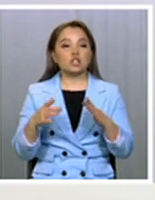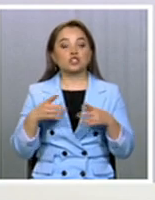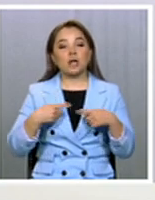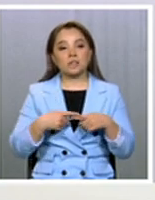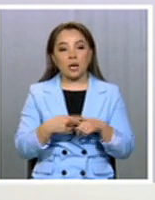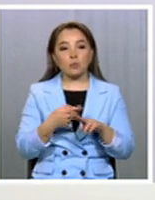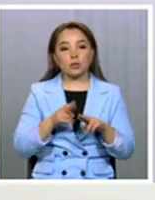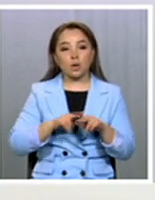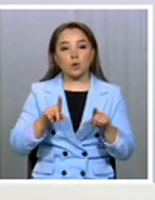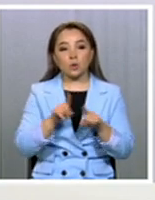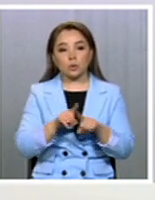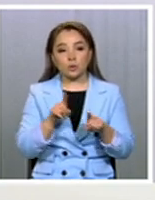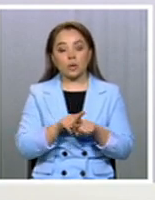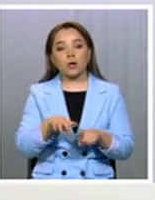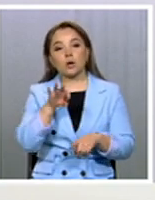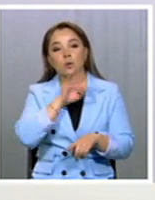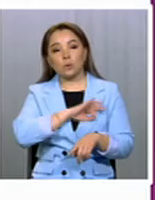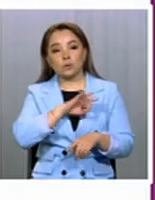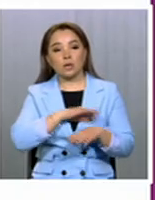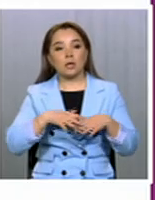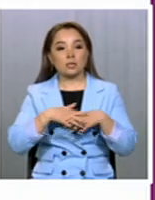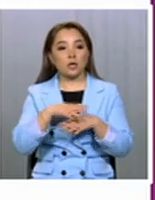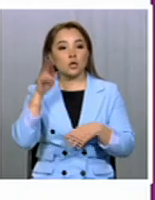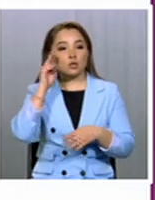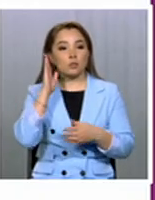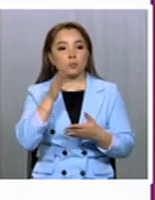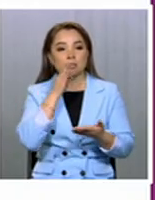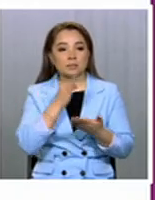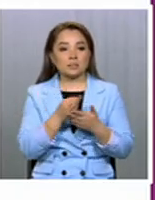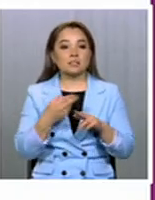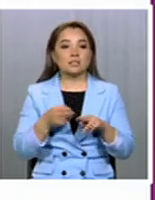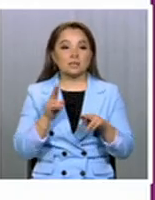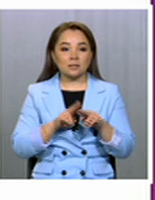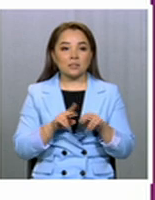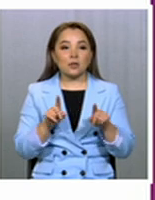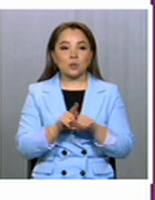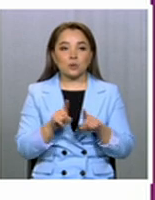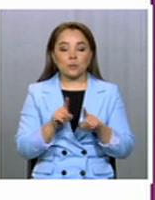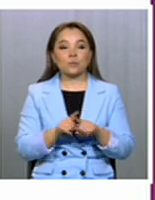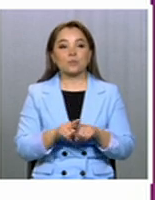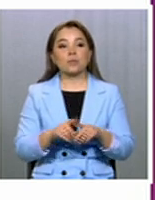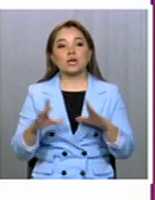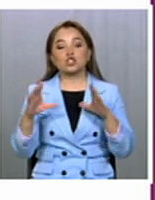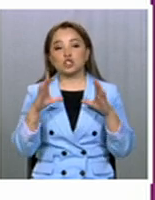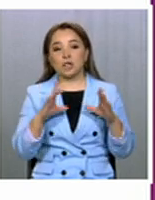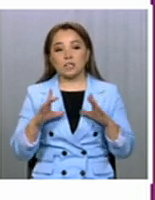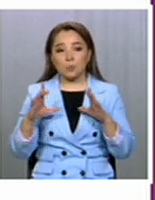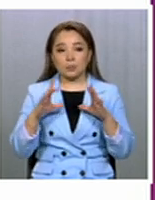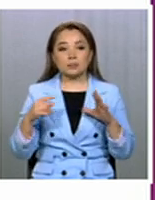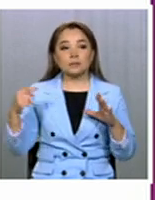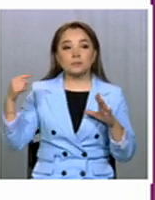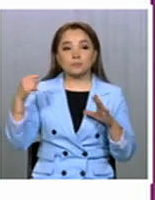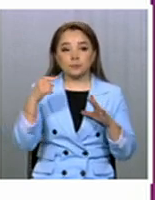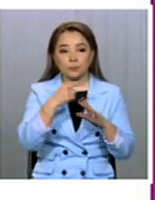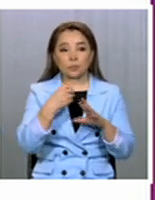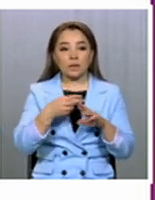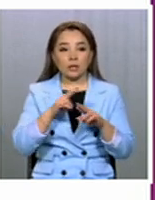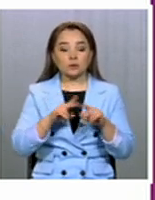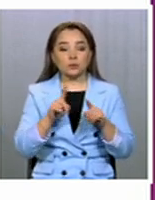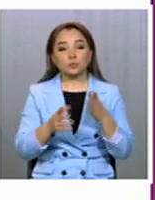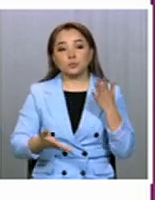есеп шығаруда қолдануды үйренесіз. Сонымен жанама мен қиюшы. Жанама дегеніміз, егер түзу